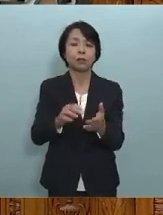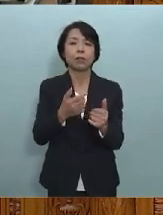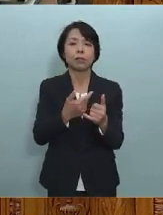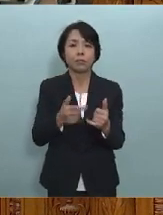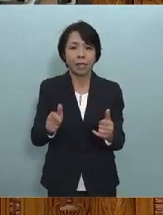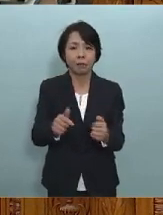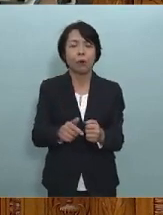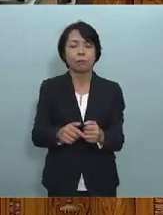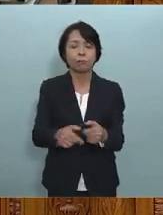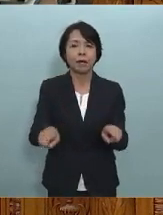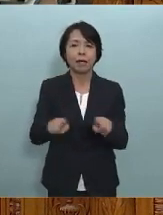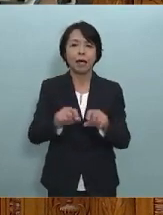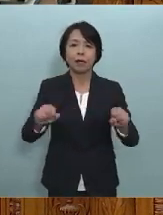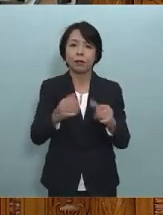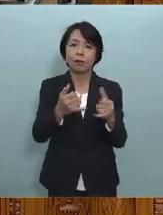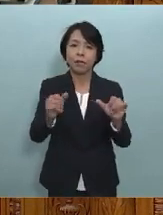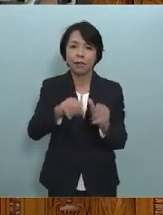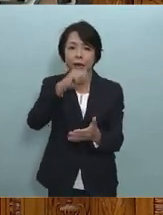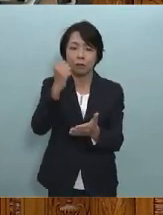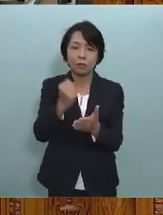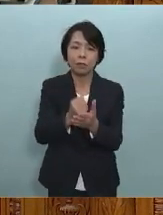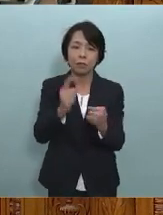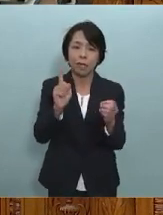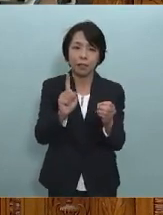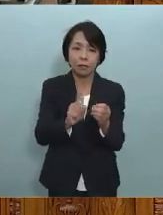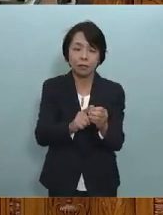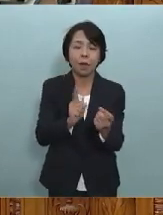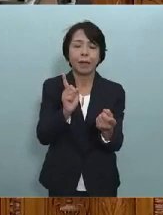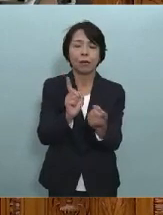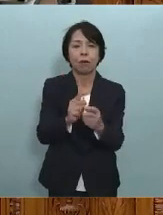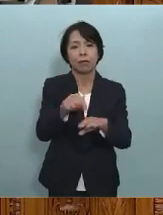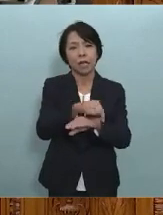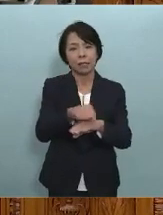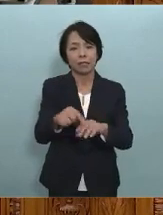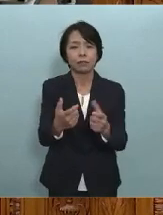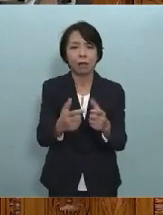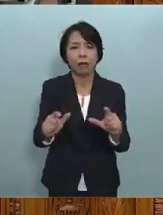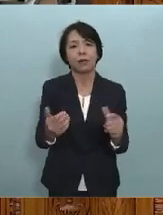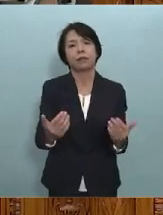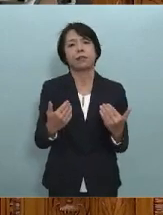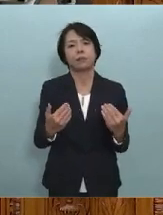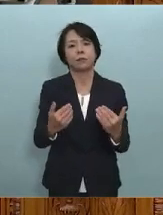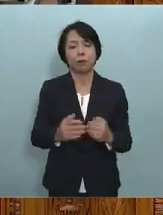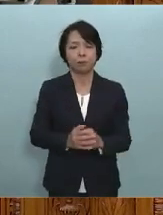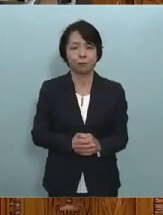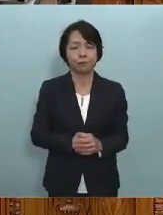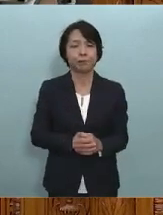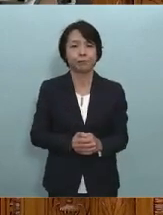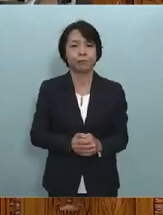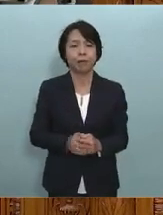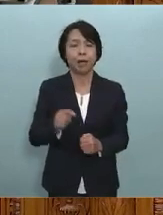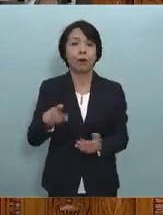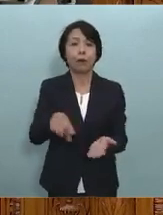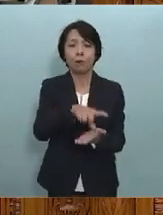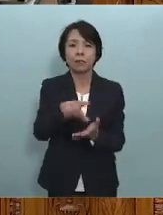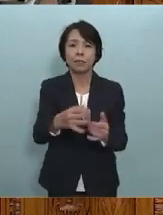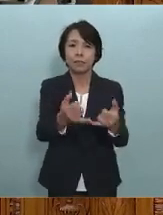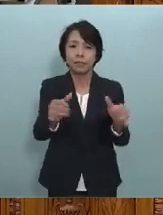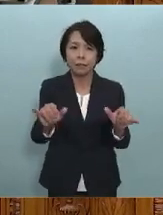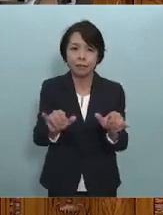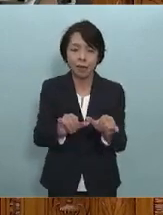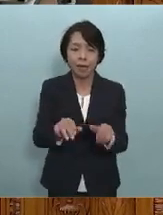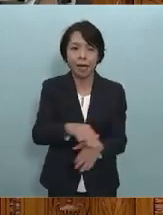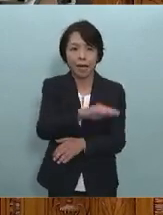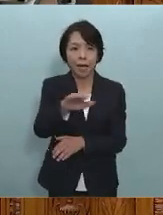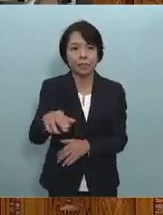実現に向けた対策の拡充が必要ではないでしょうかこれらを地域社会が全て